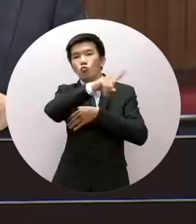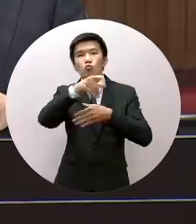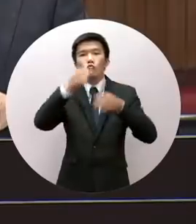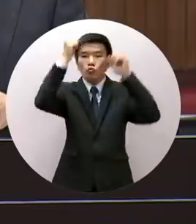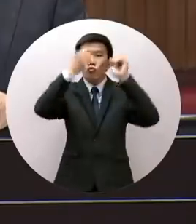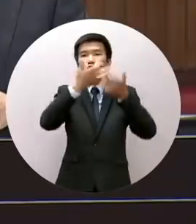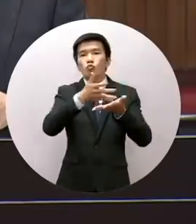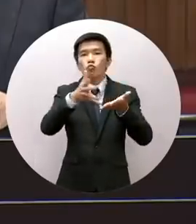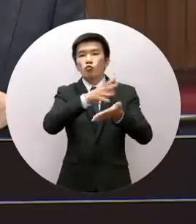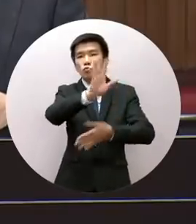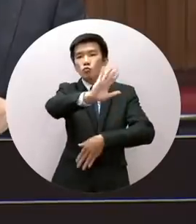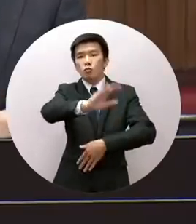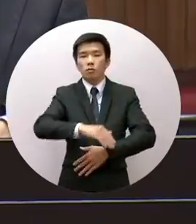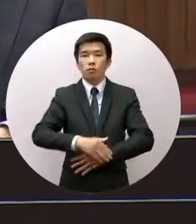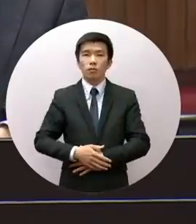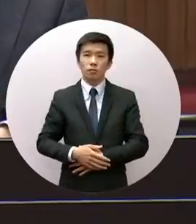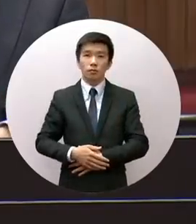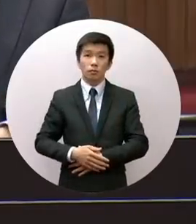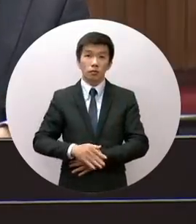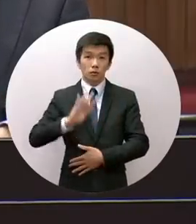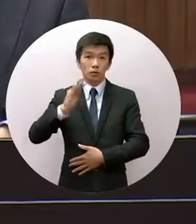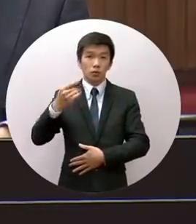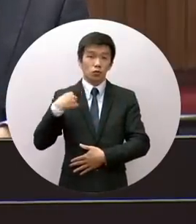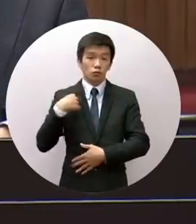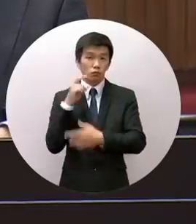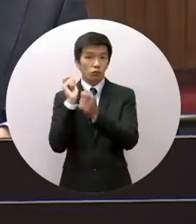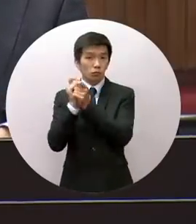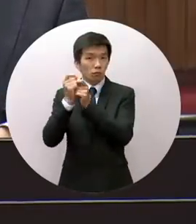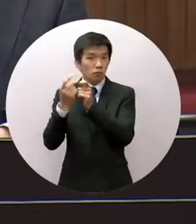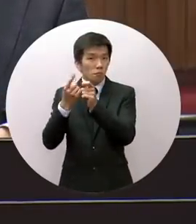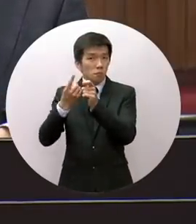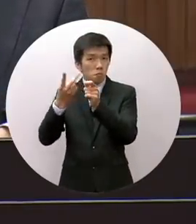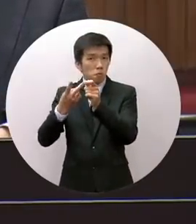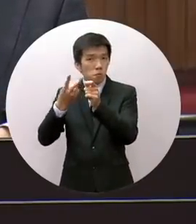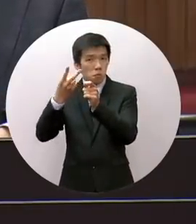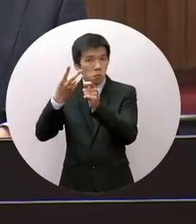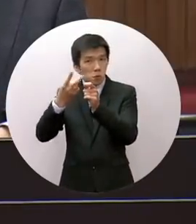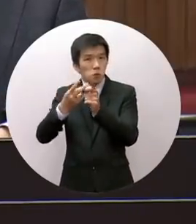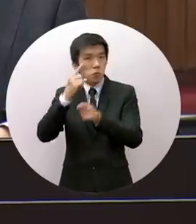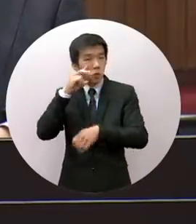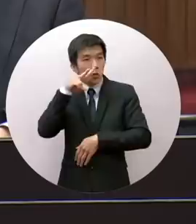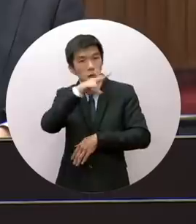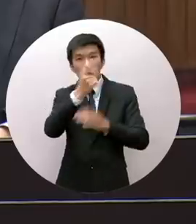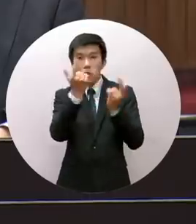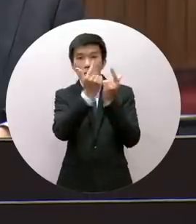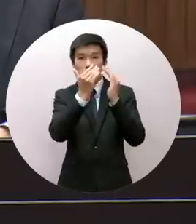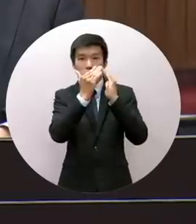对？可是我这1年多、2年多从来没有看到台北市只报过，